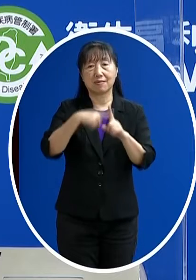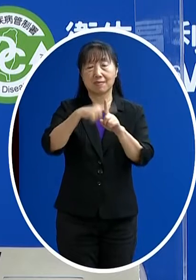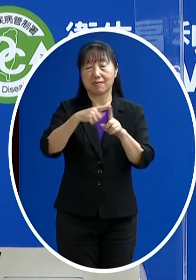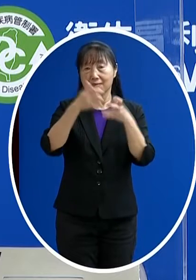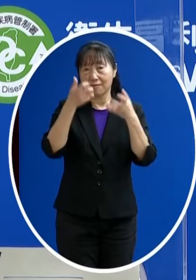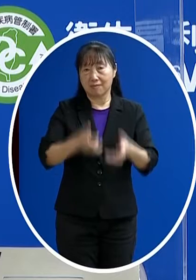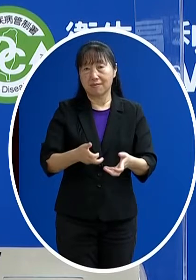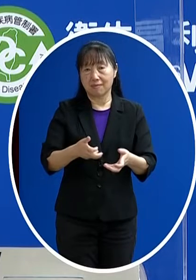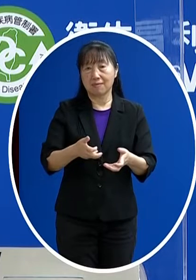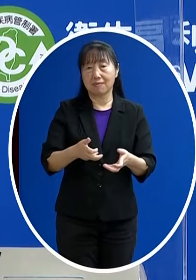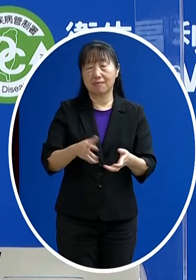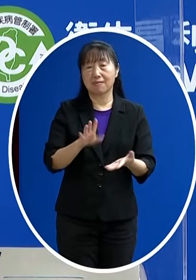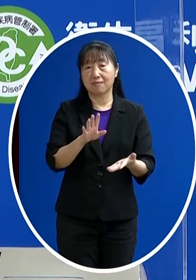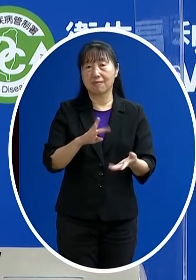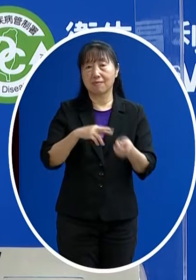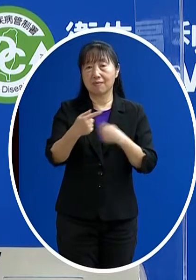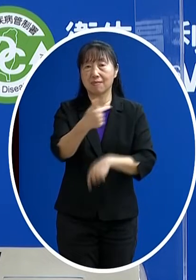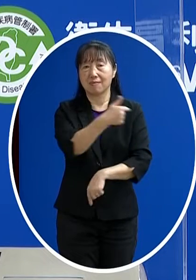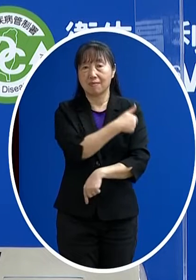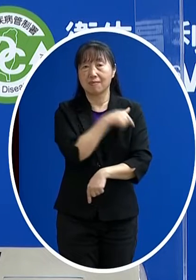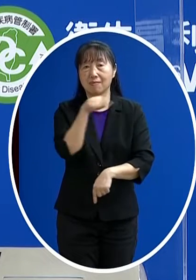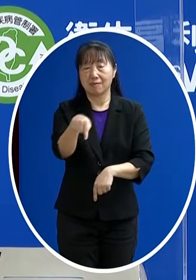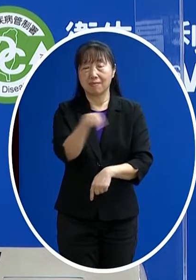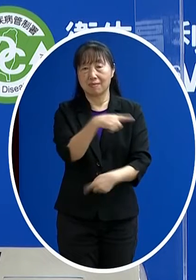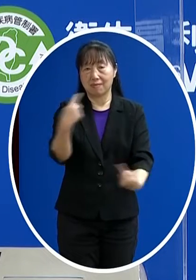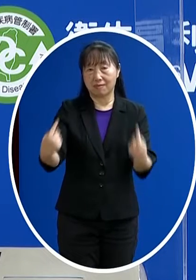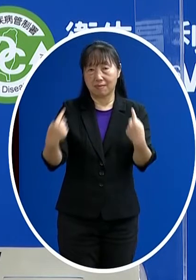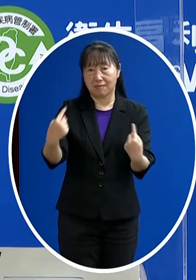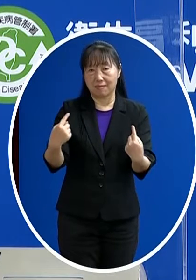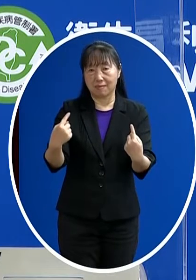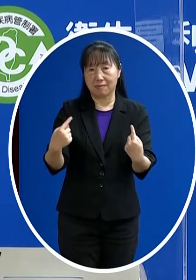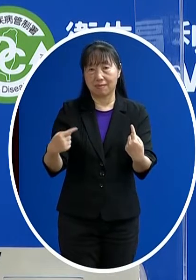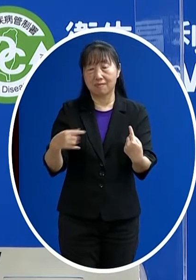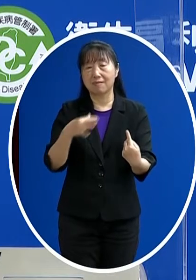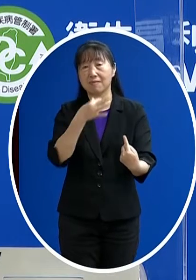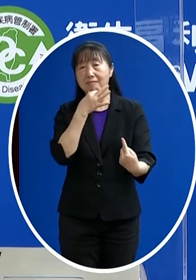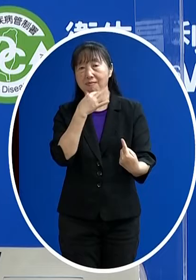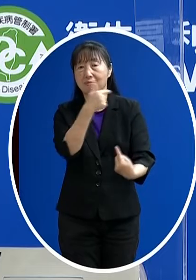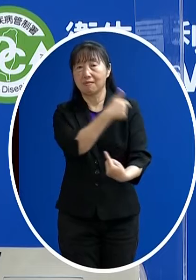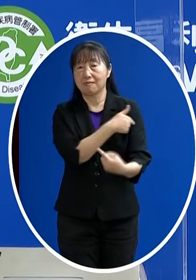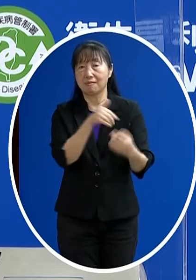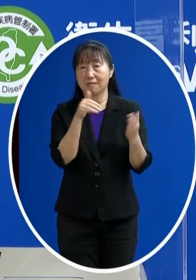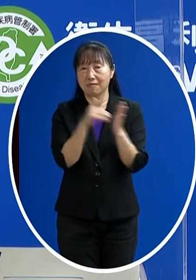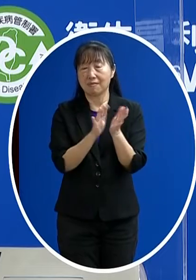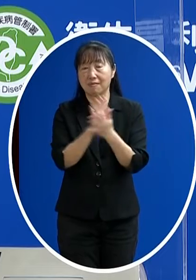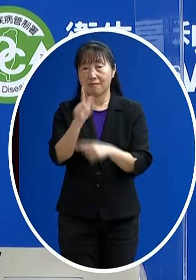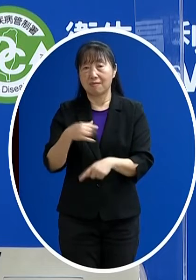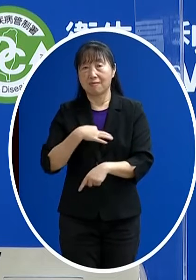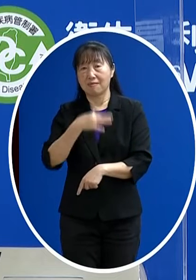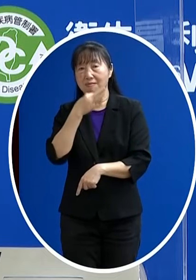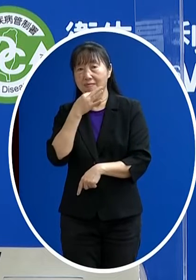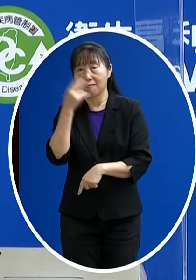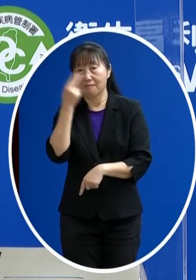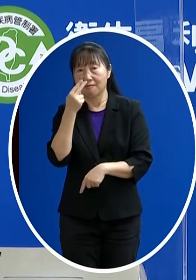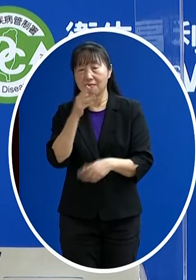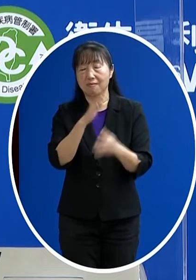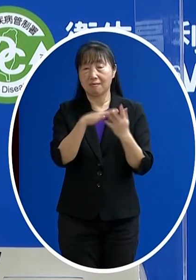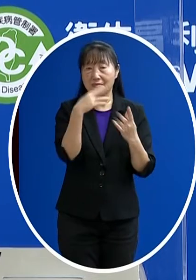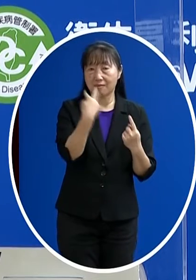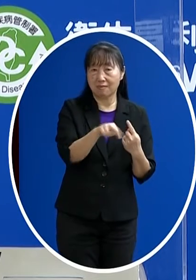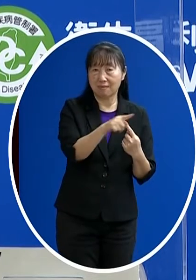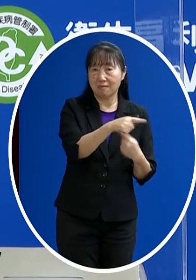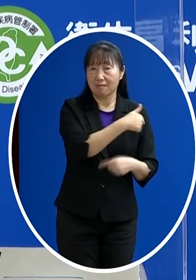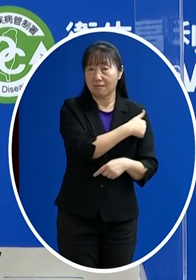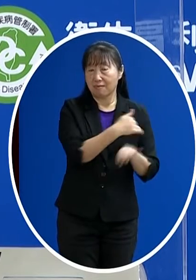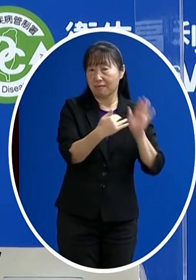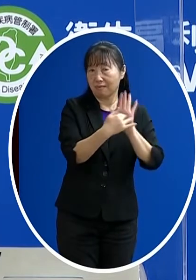床效益大于接种后发生不良反应的风险，所以建议一原定原来的